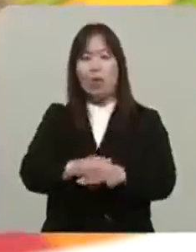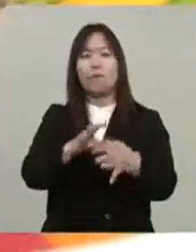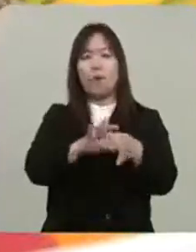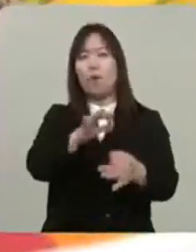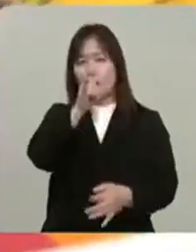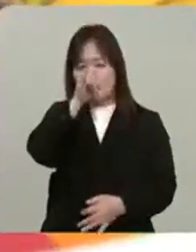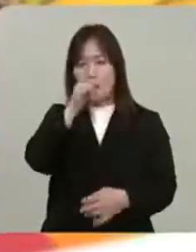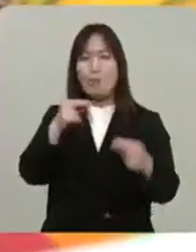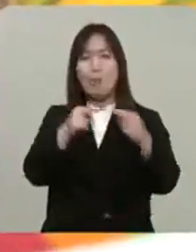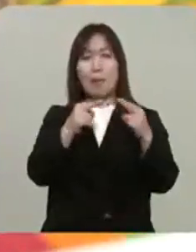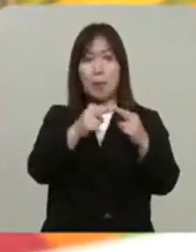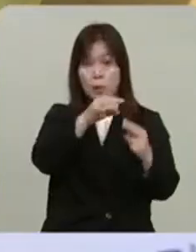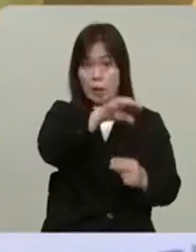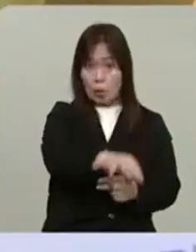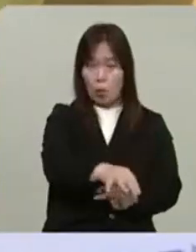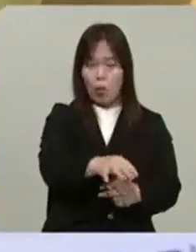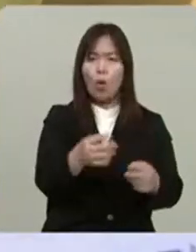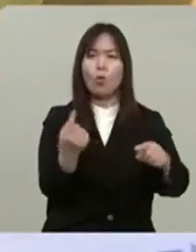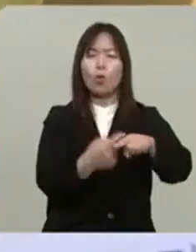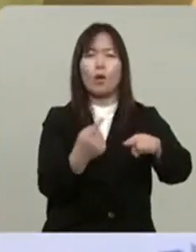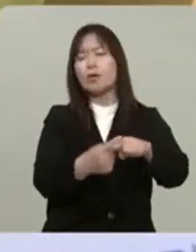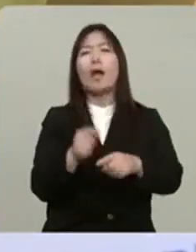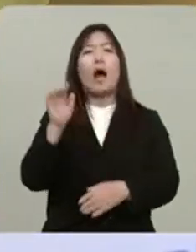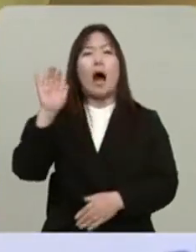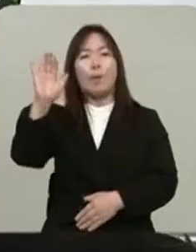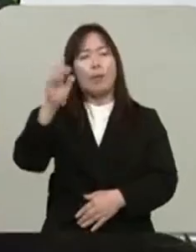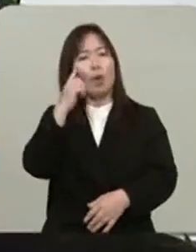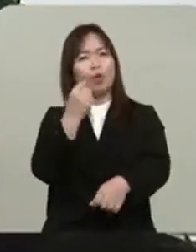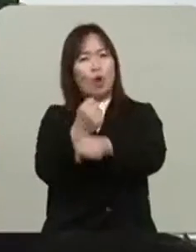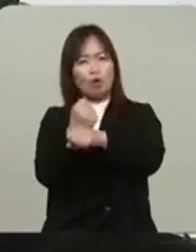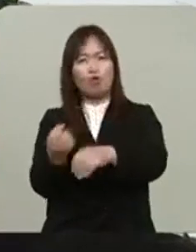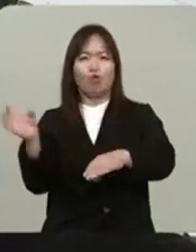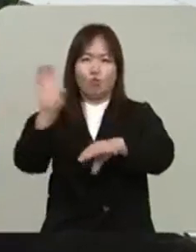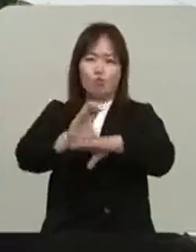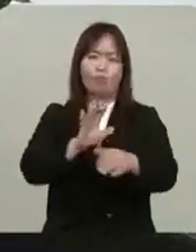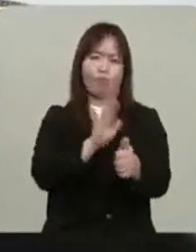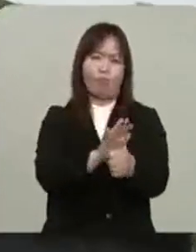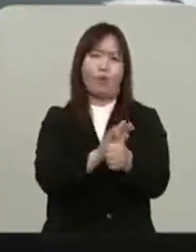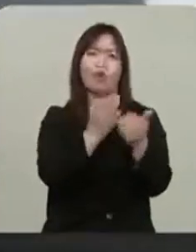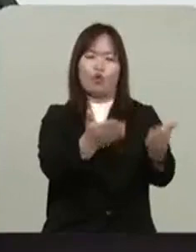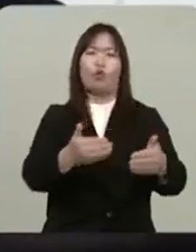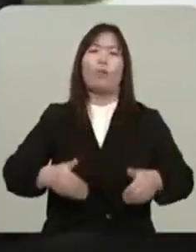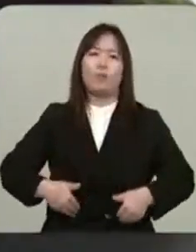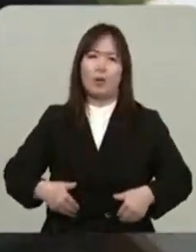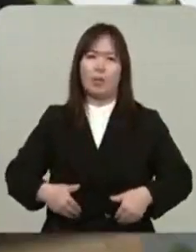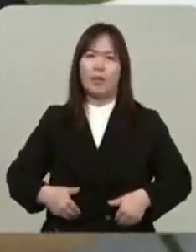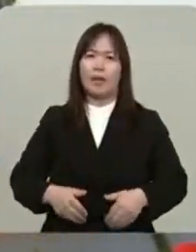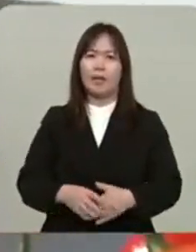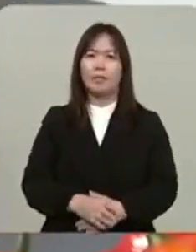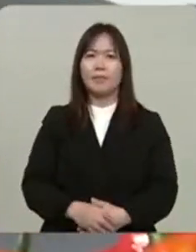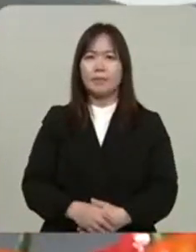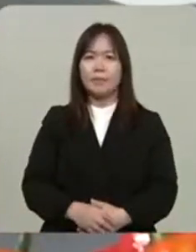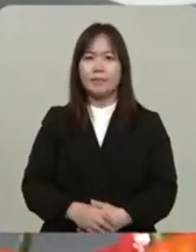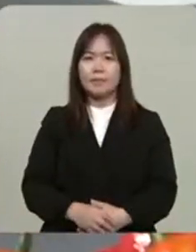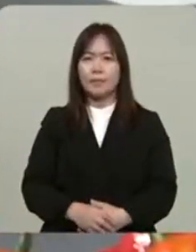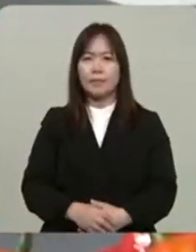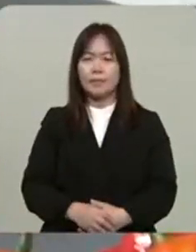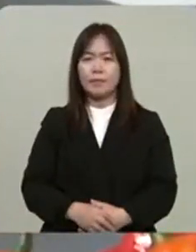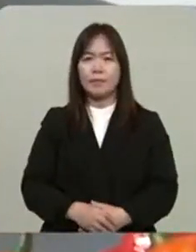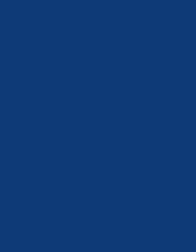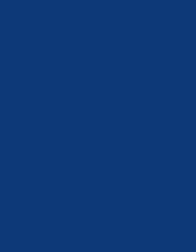불리는 종자산업 발전을 위한 연구개발 지원 등 추가 대책이 절실합니다. KBS 뉴스 조경모입니다.